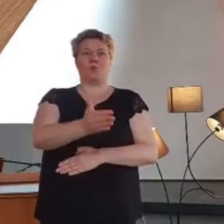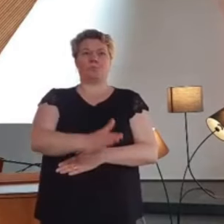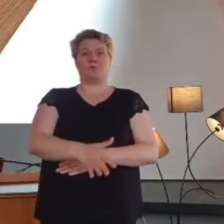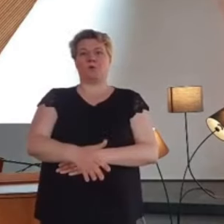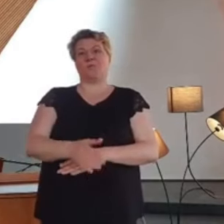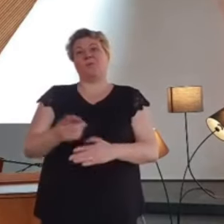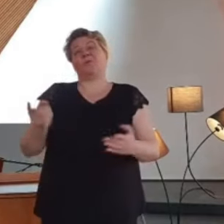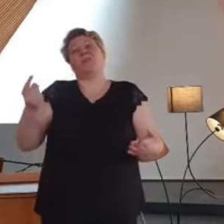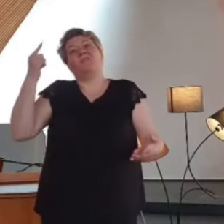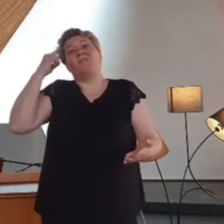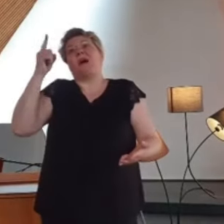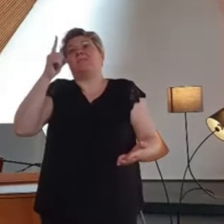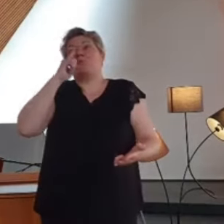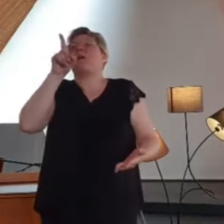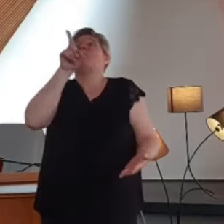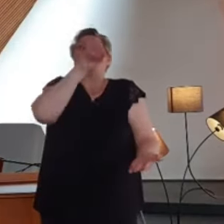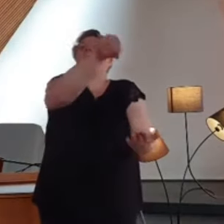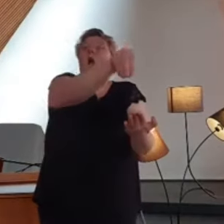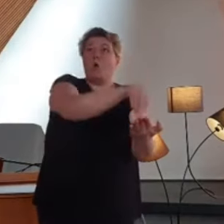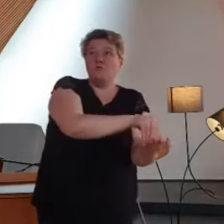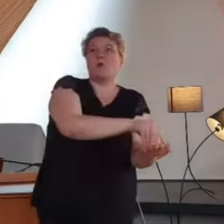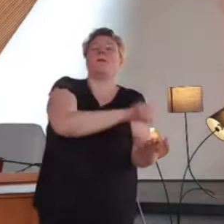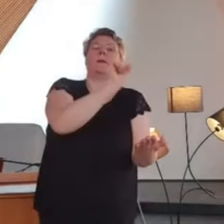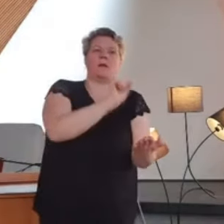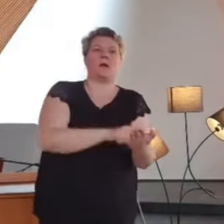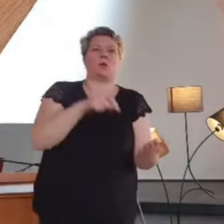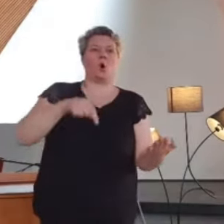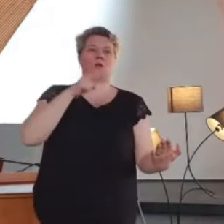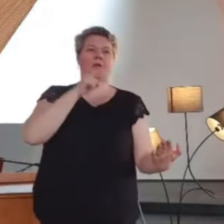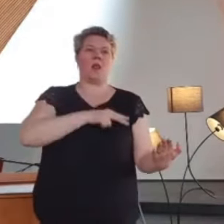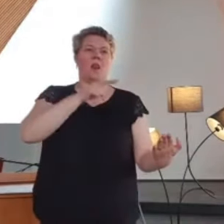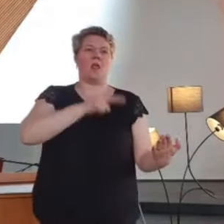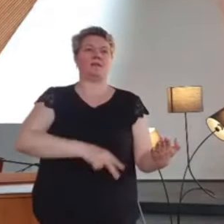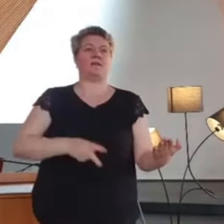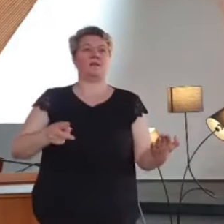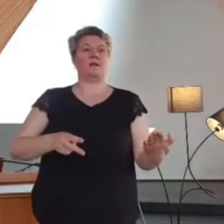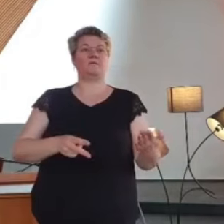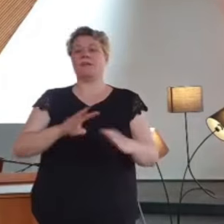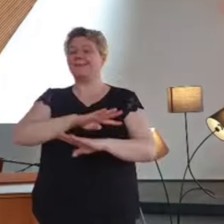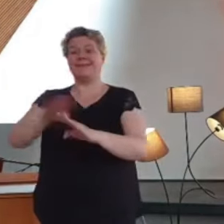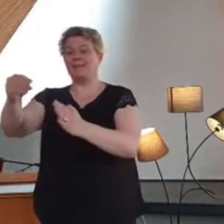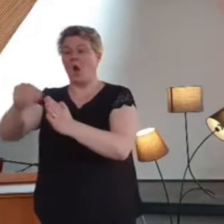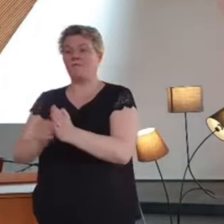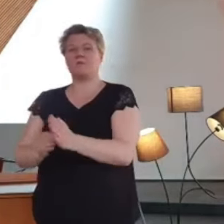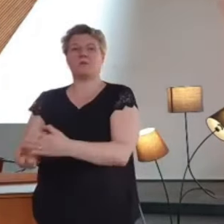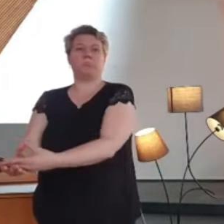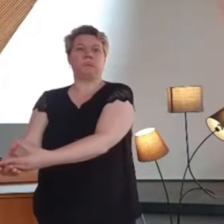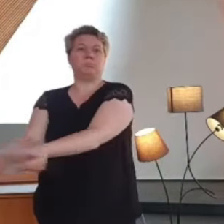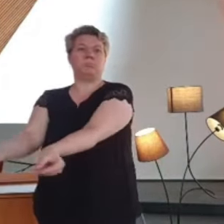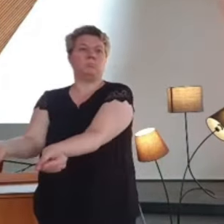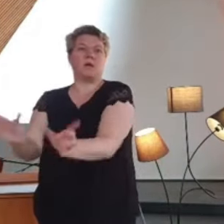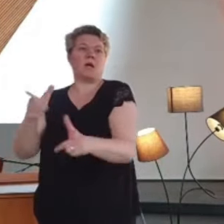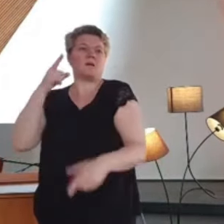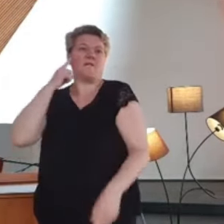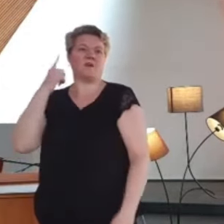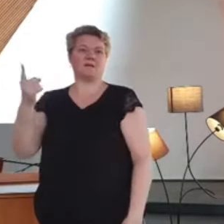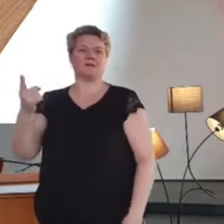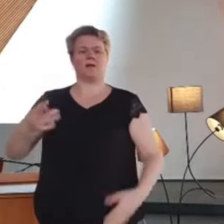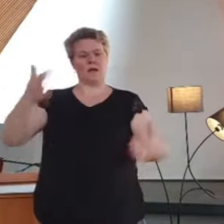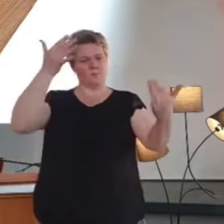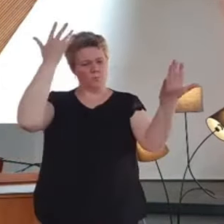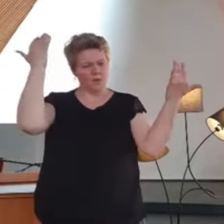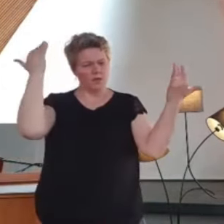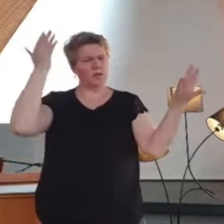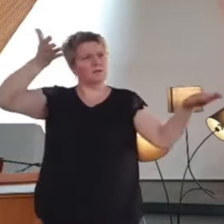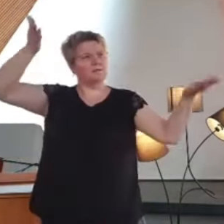nur die Dinge, die aufgeschrieben sind, die überliefert sind. Und deswegen, wenn man sich fragt, wie lebten diese